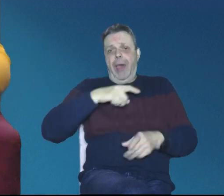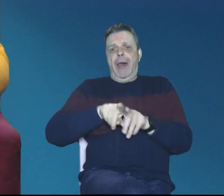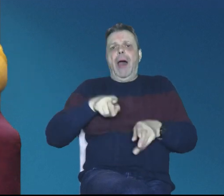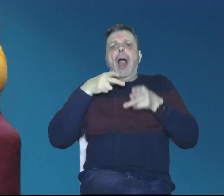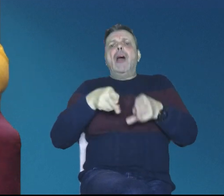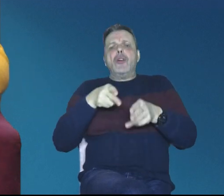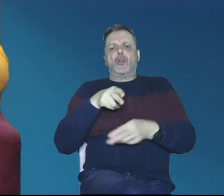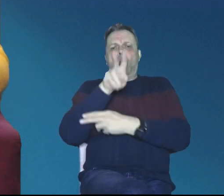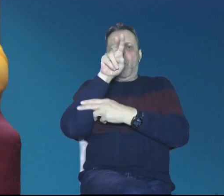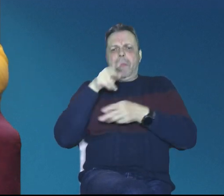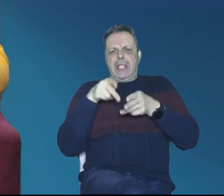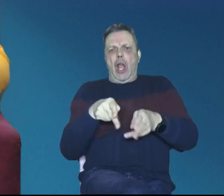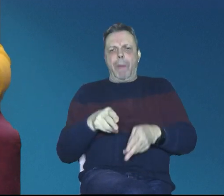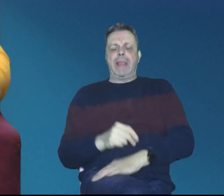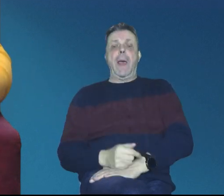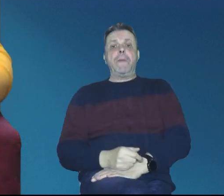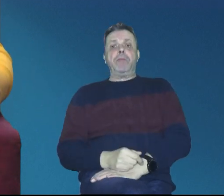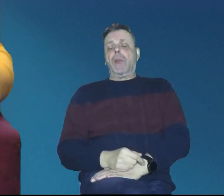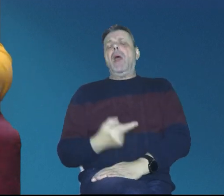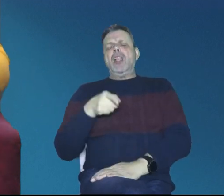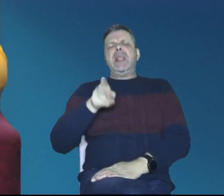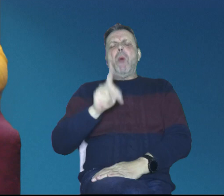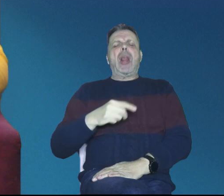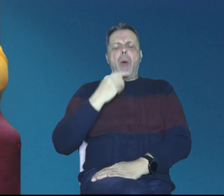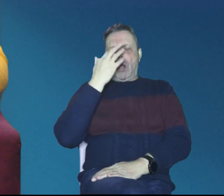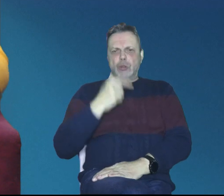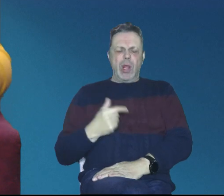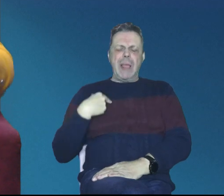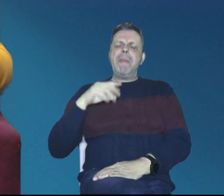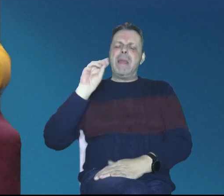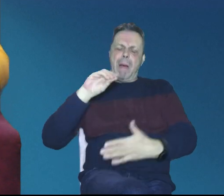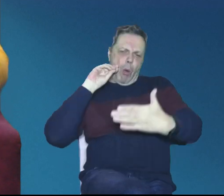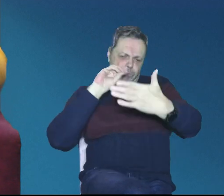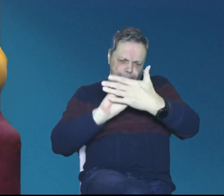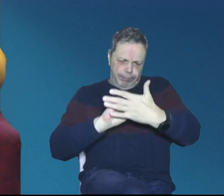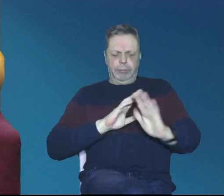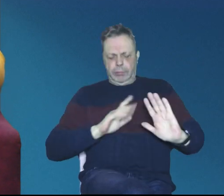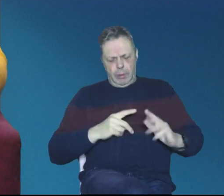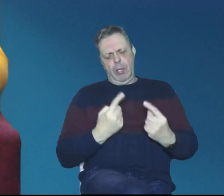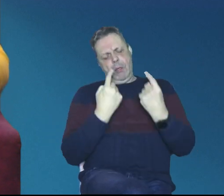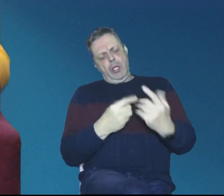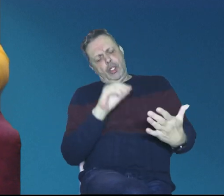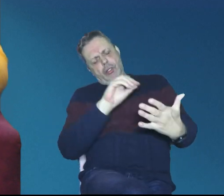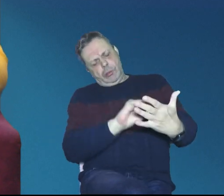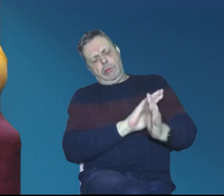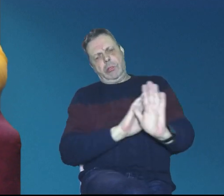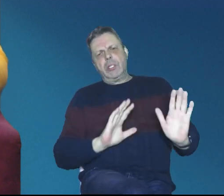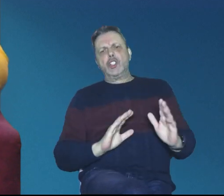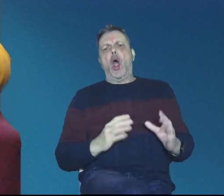dell'arte. Dakle, upravo tim moramo računati. Mi imamo zacrtan scenarij.